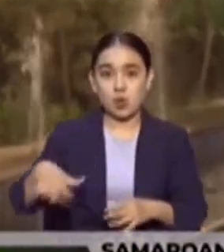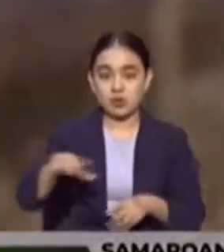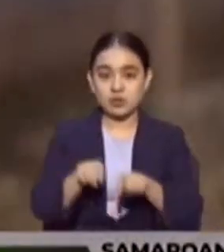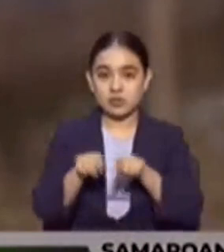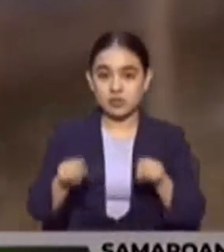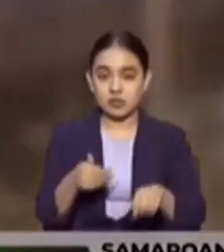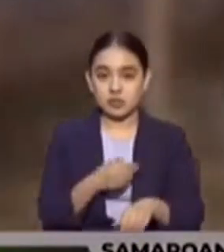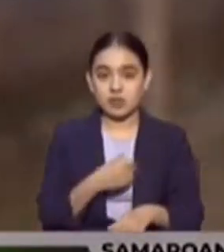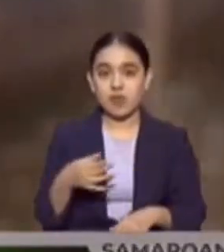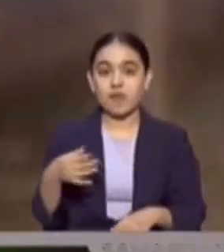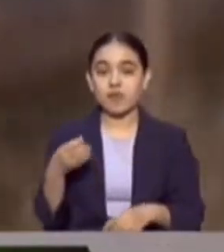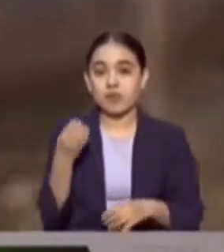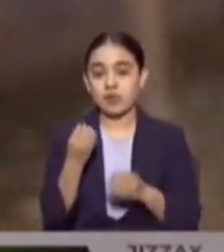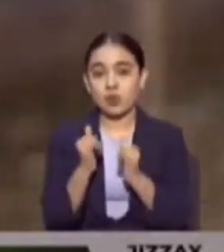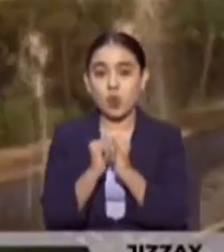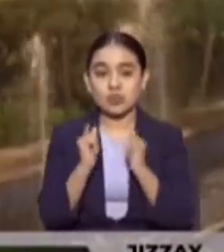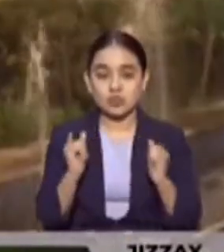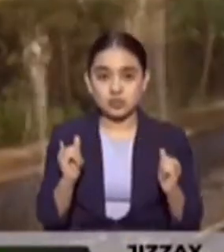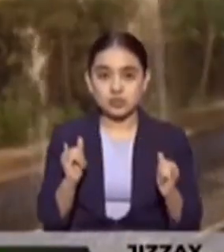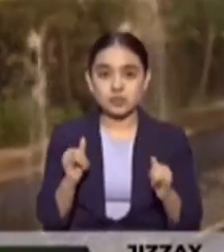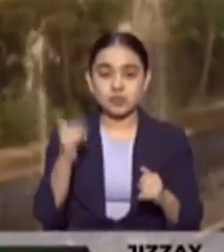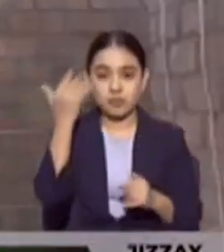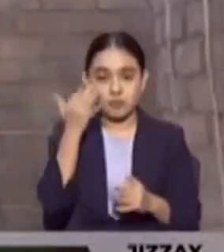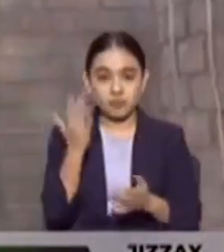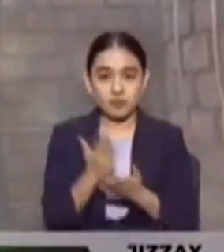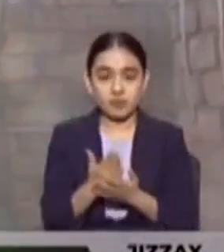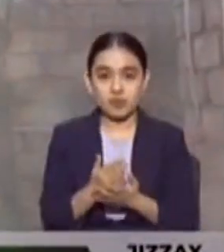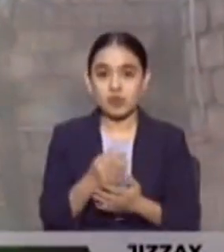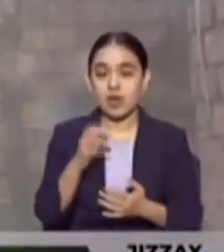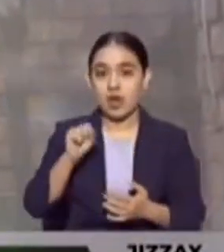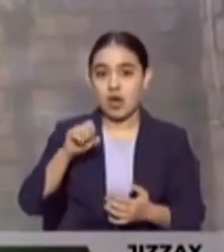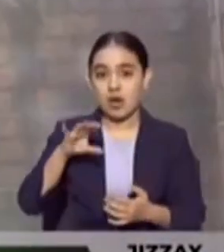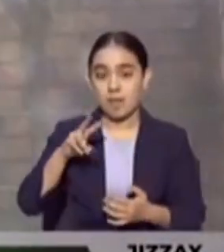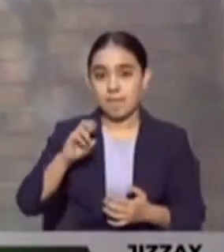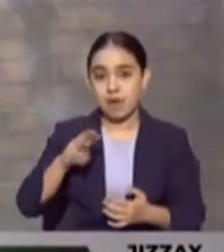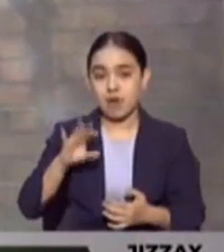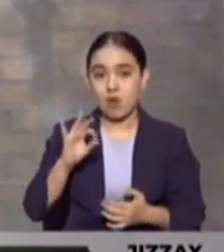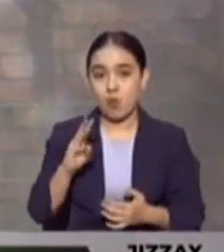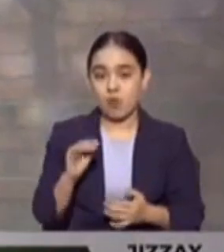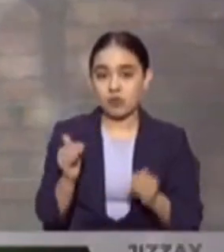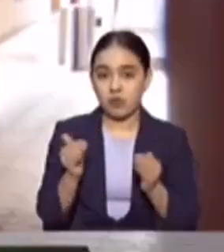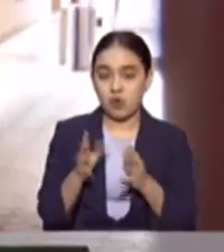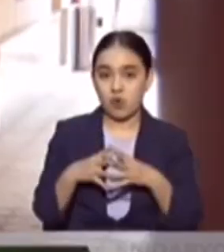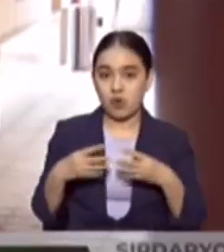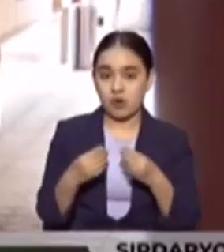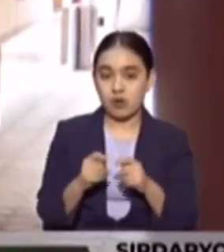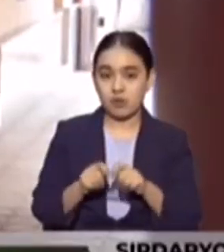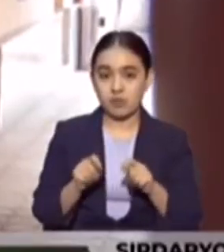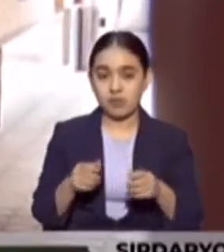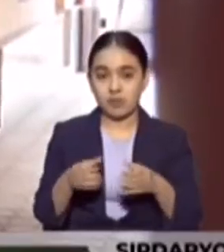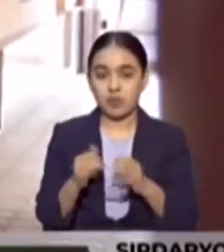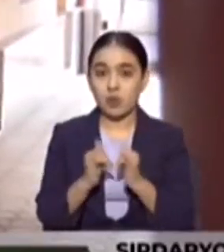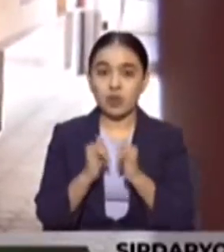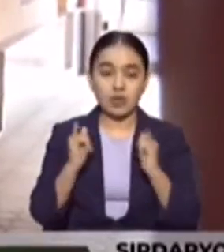qurmoqchiman. Yana filiallarni ochish orzuim bor. Akmal Omonov oilaviy boshlagan kichkinagina korxonani bugungi kunda